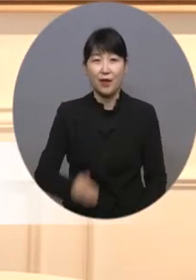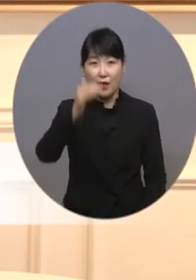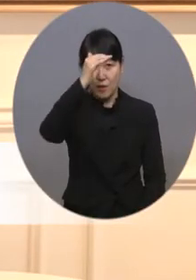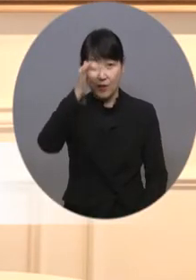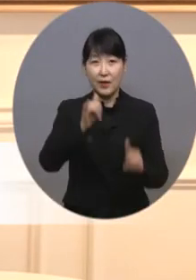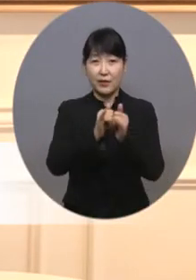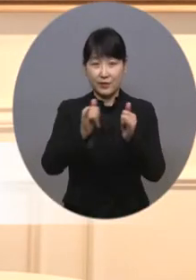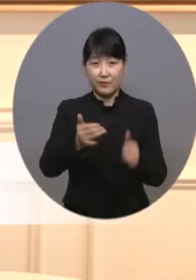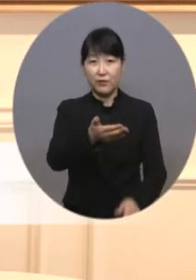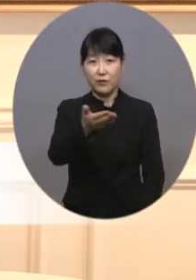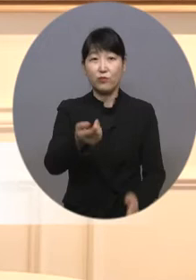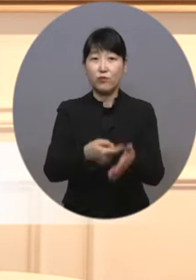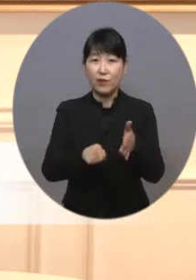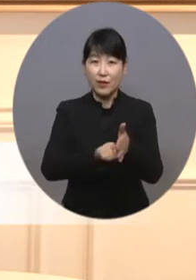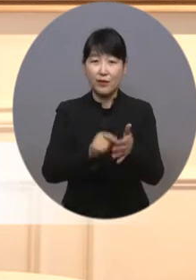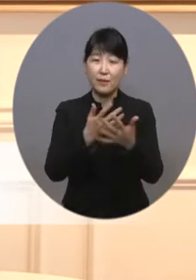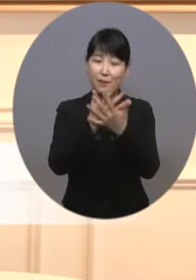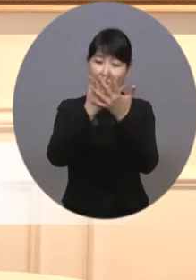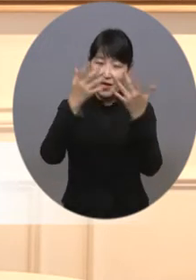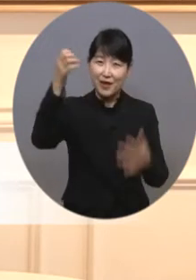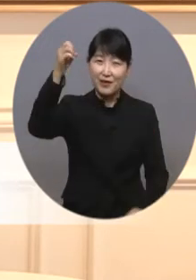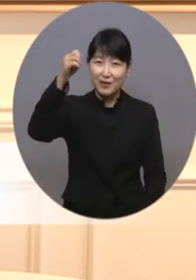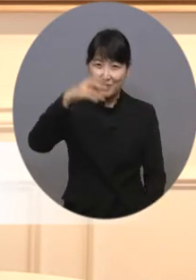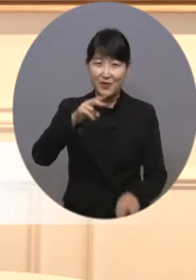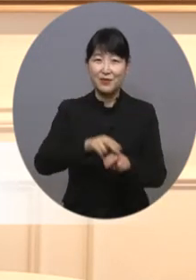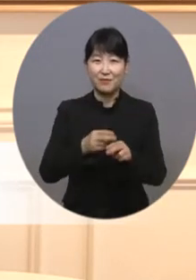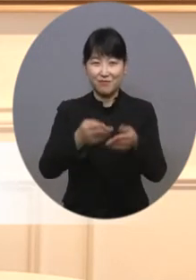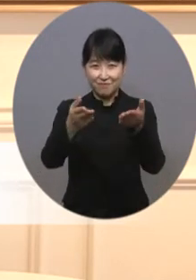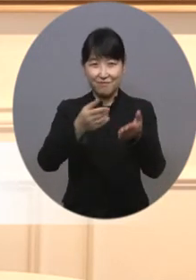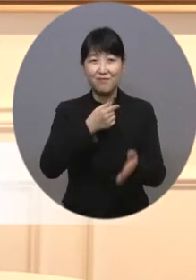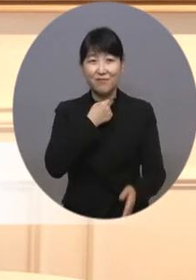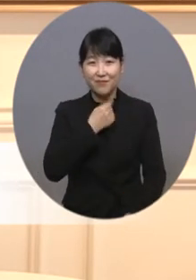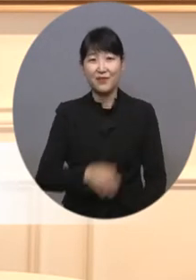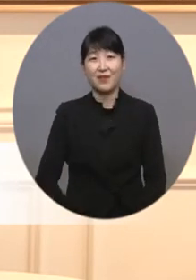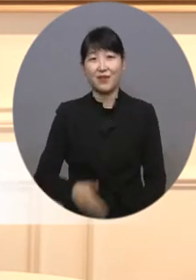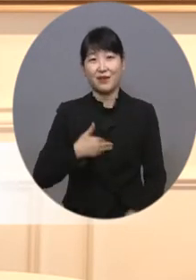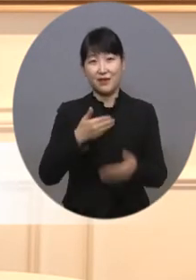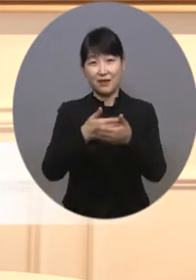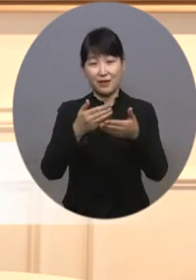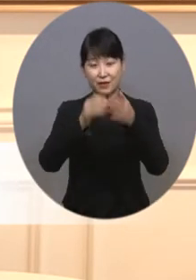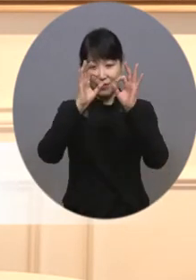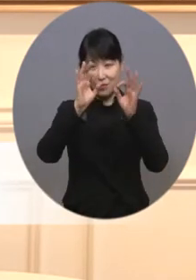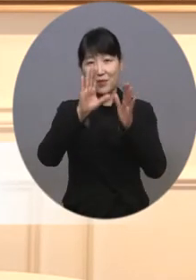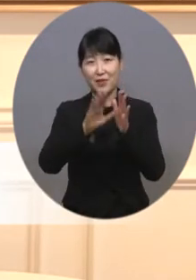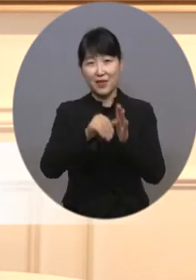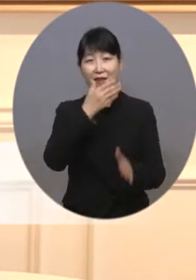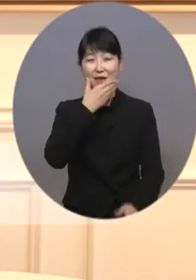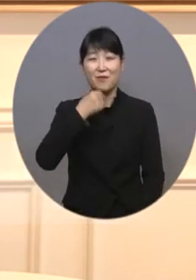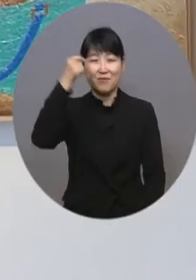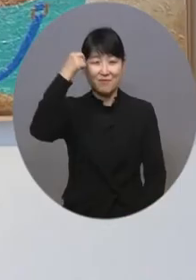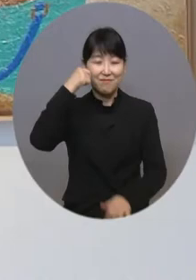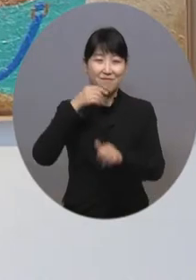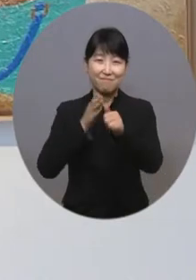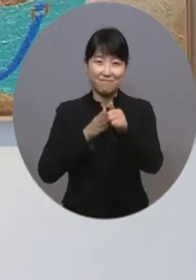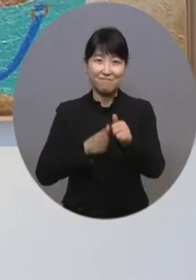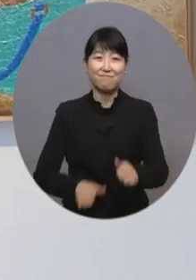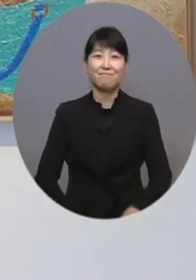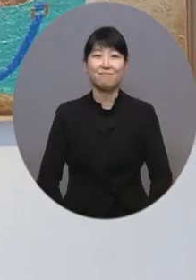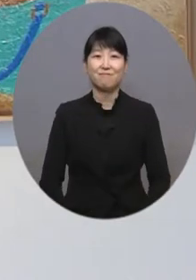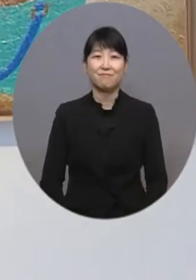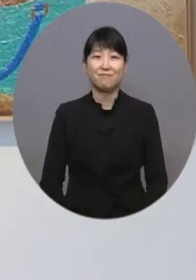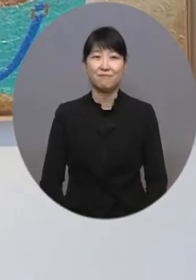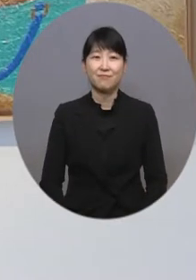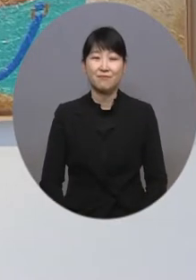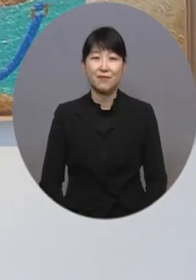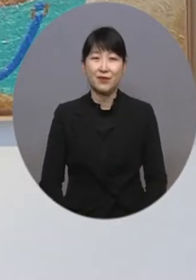관람객들에게 밝은 빛을 선사하고 싶습니다. 제 그림을 보면서 행복했으면 좋겠습니다. 이처럼